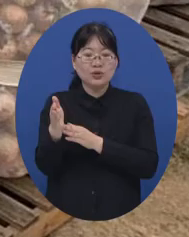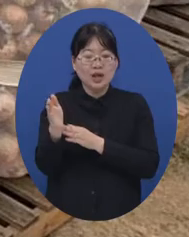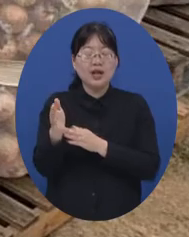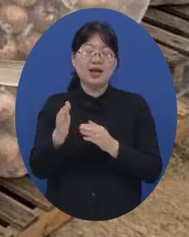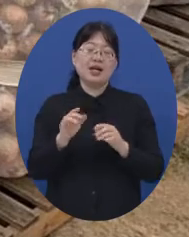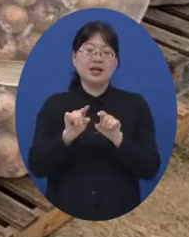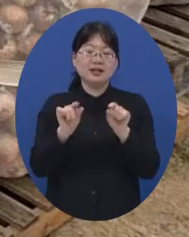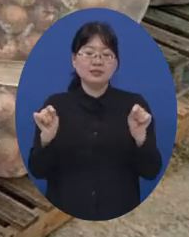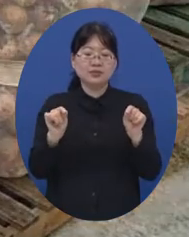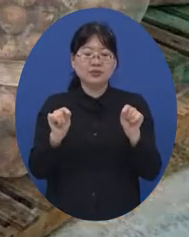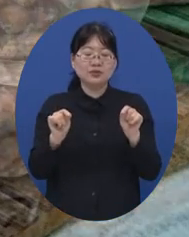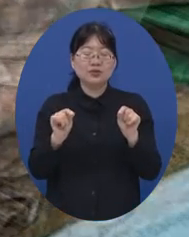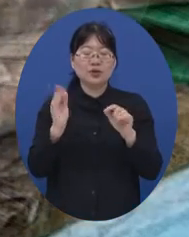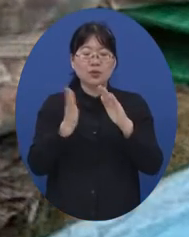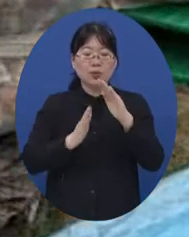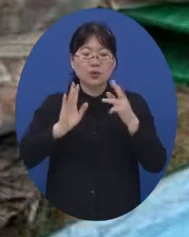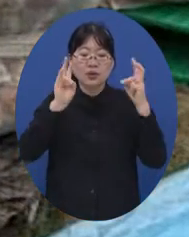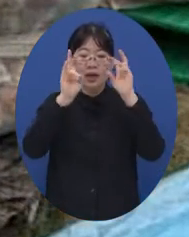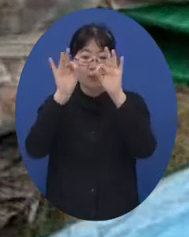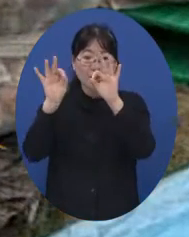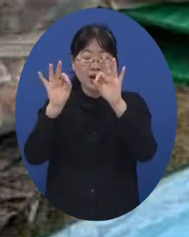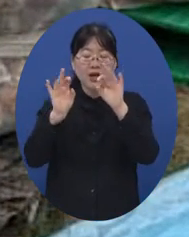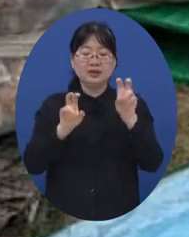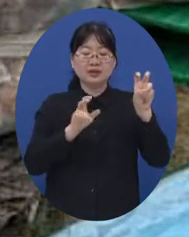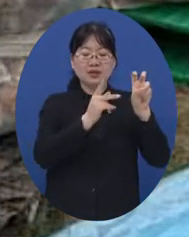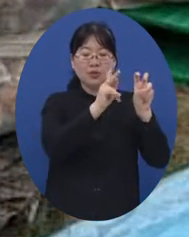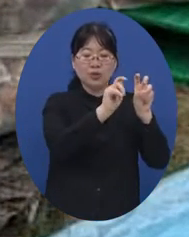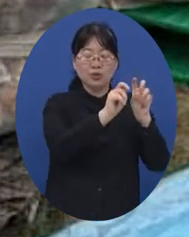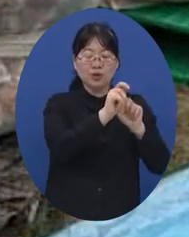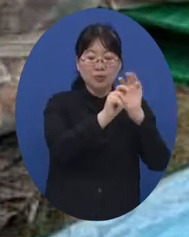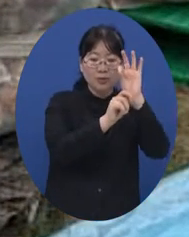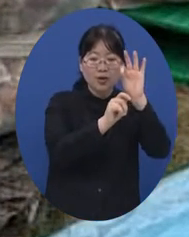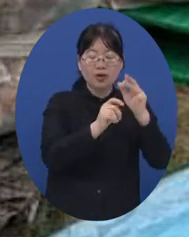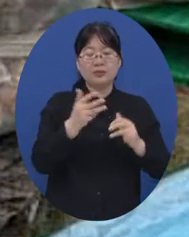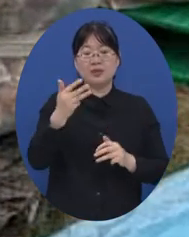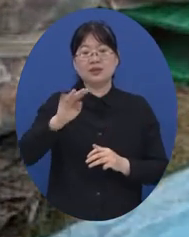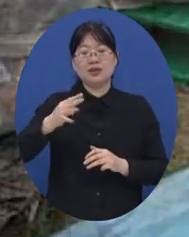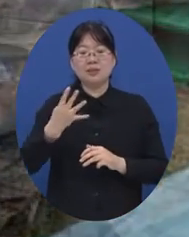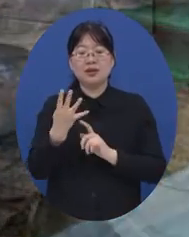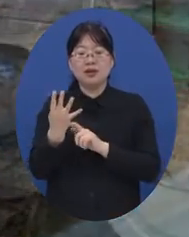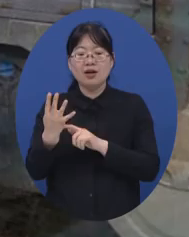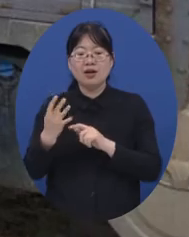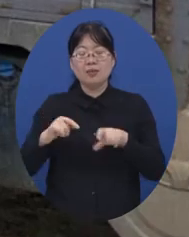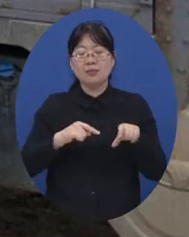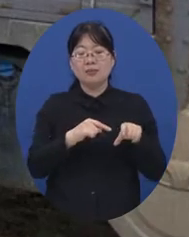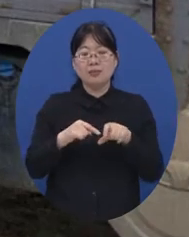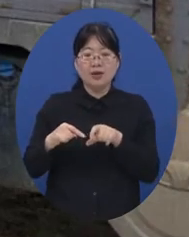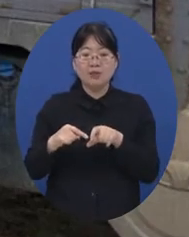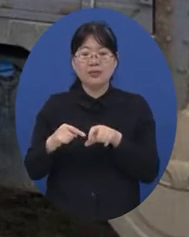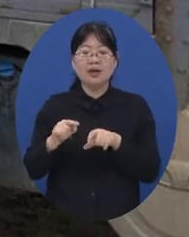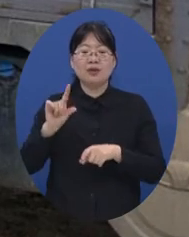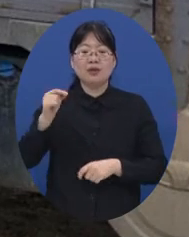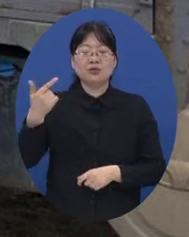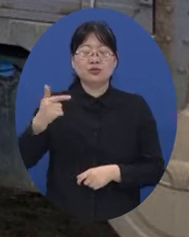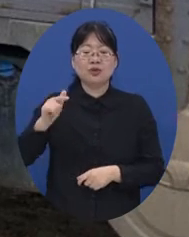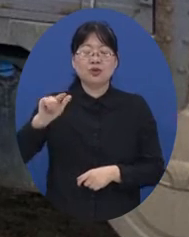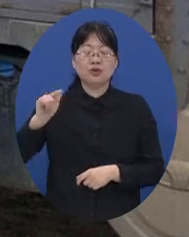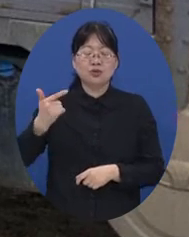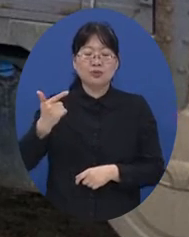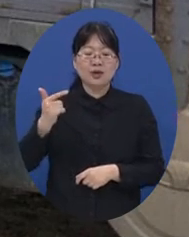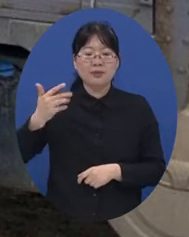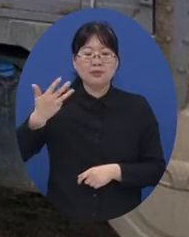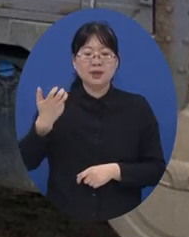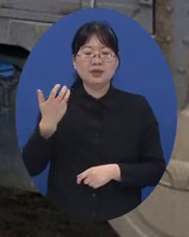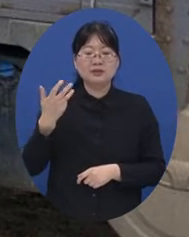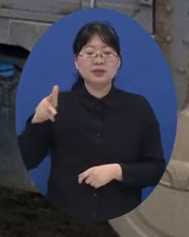한국농수산식품유통공사에 따르면 20kg짜리 양파 도매 가격은 8,400원으로 평년에 16,687원에 비해 절반으로